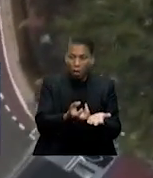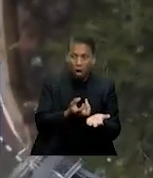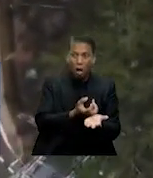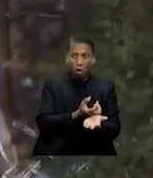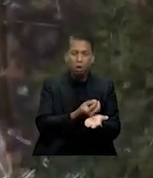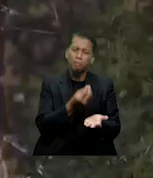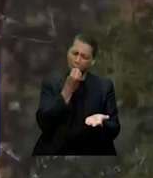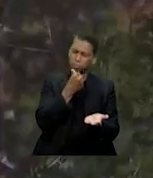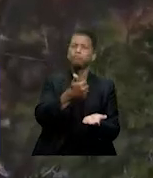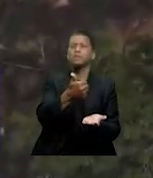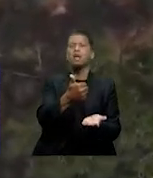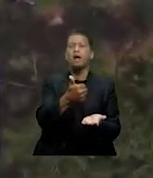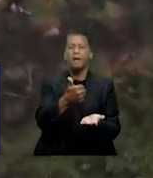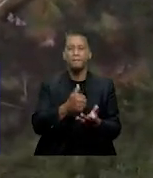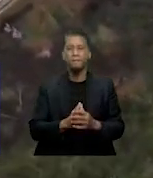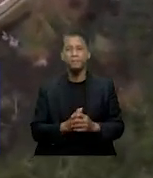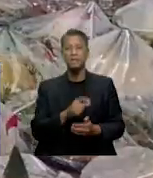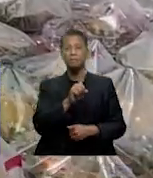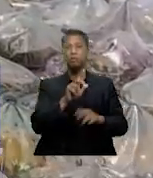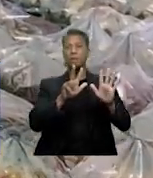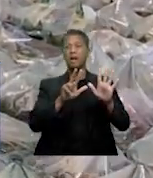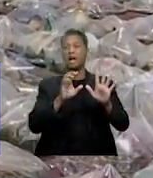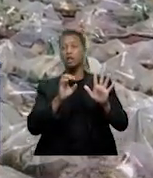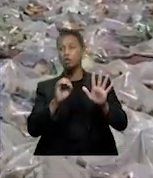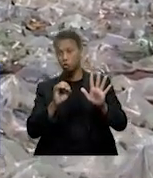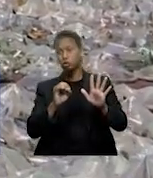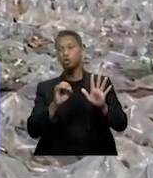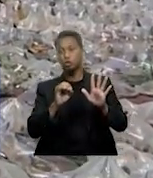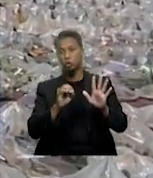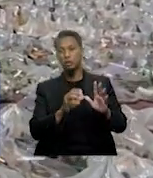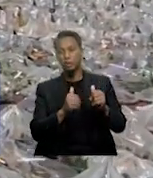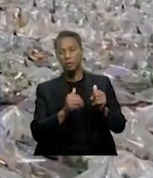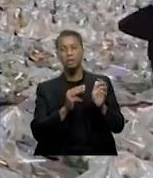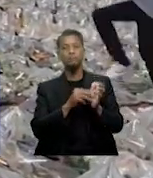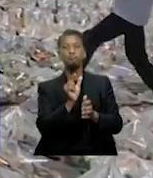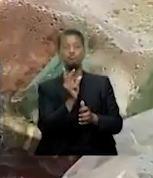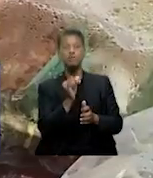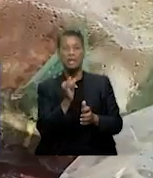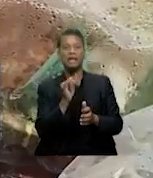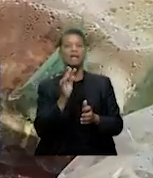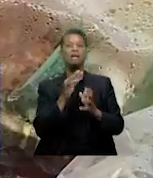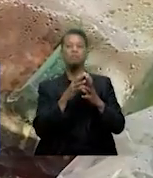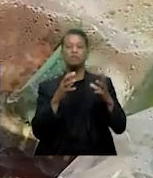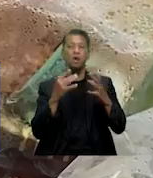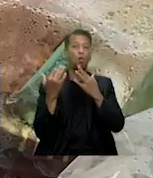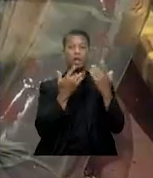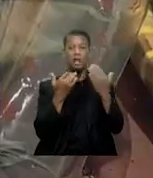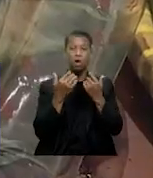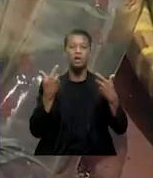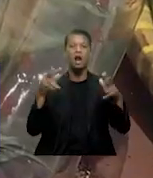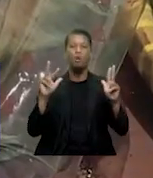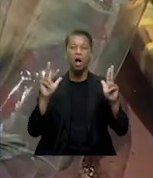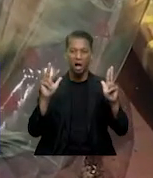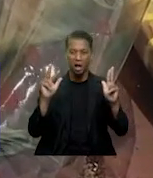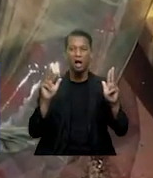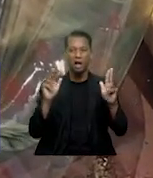1.800 nasi tumpeng ini untuk memecahkan rekor muri memeriahkan dari ulang tahun Karawang ke-391, mayoritas buatan UMKM dan sumbangan